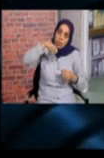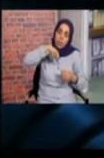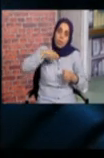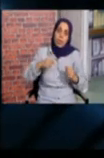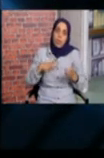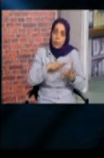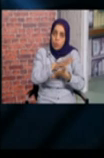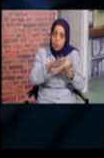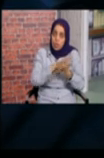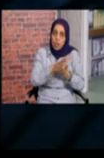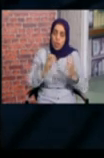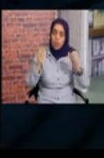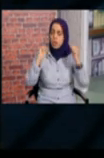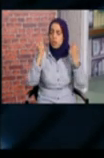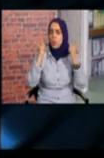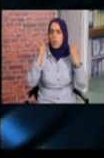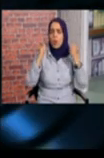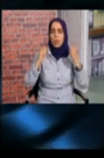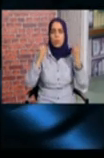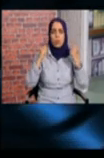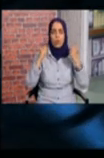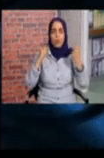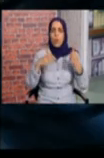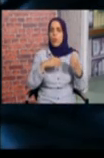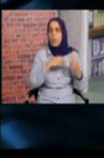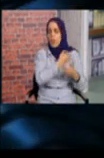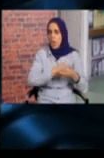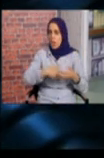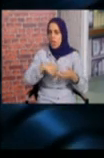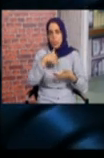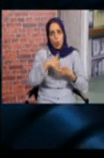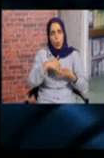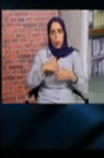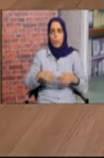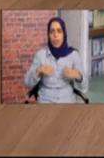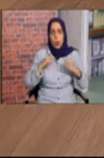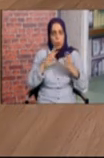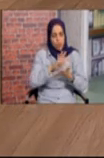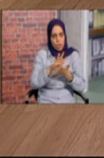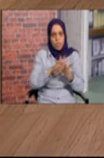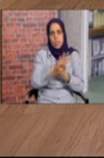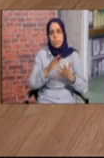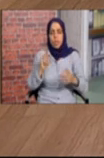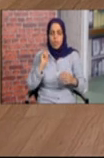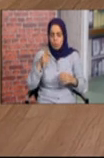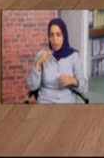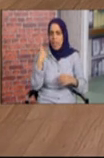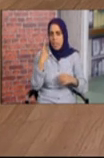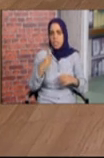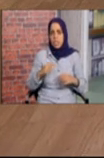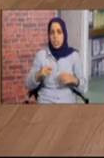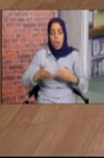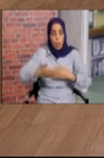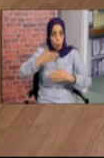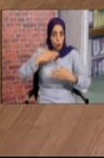احداث الثوره، وكان لسه في سيوله امنيه، ويعني كان في متغيرات كتير جدا يمكن كانت سبب رئيسي. ولكن احنا